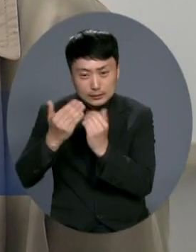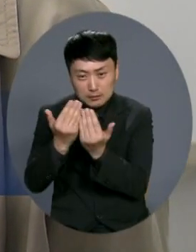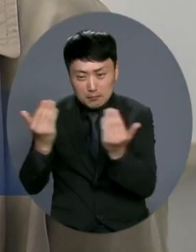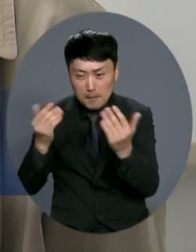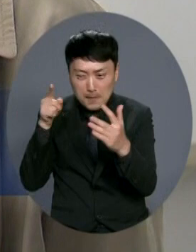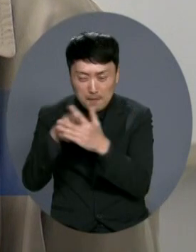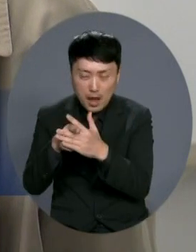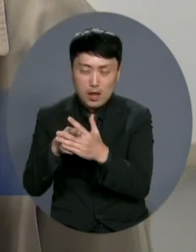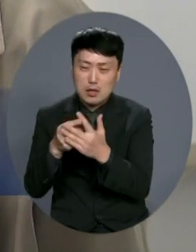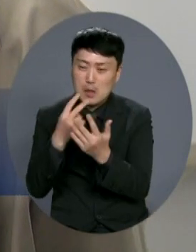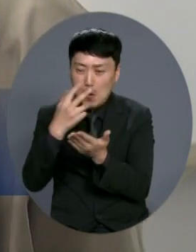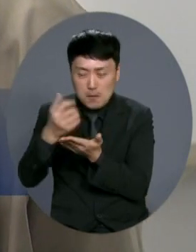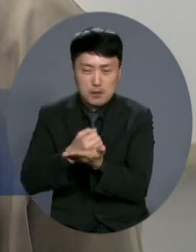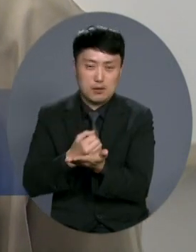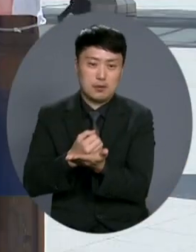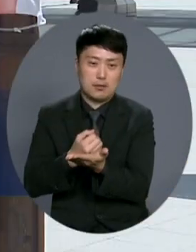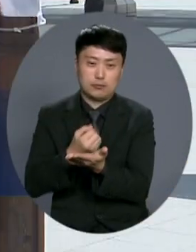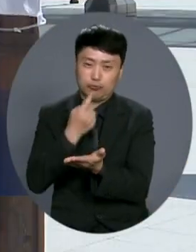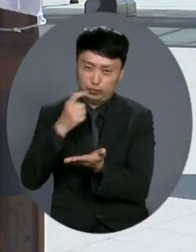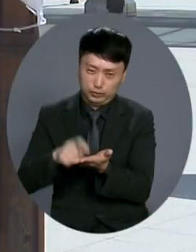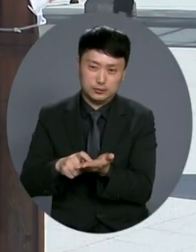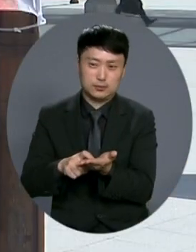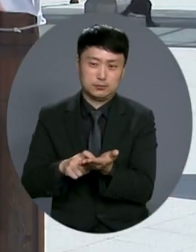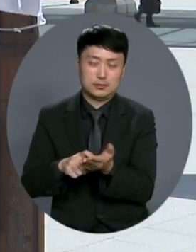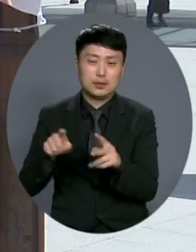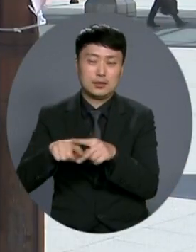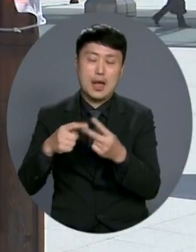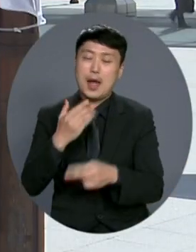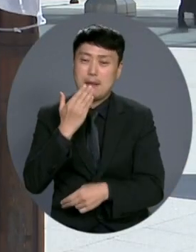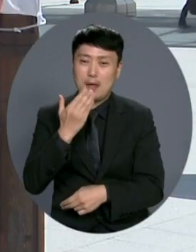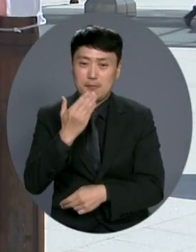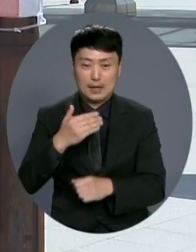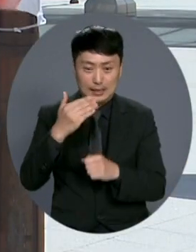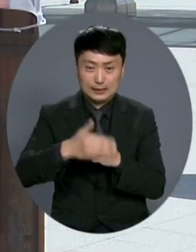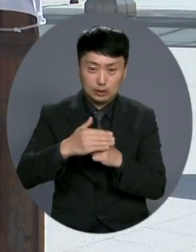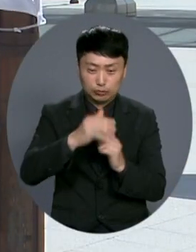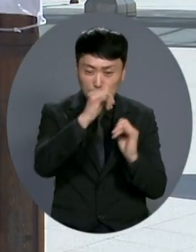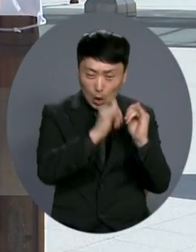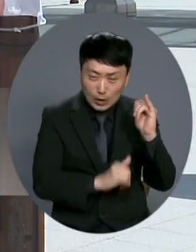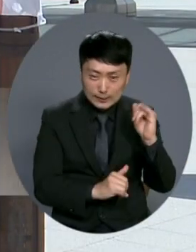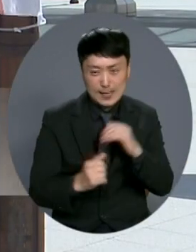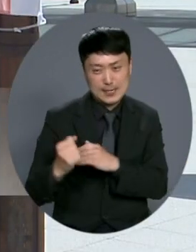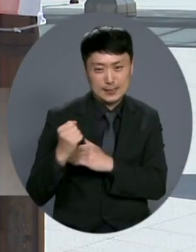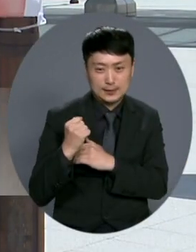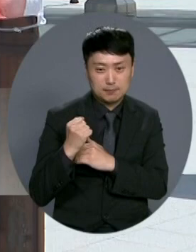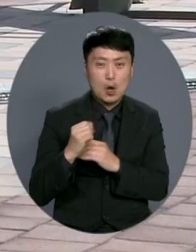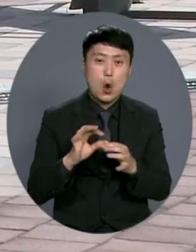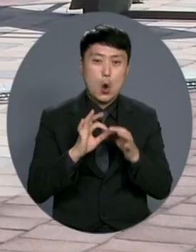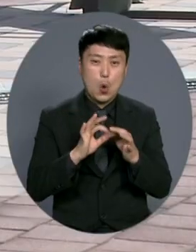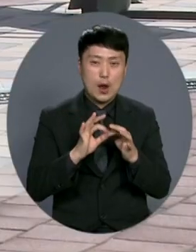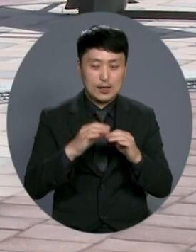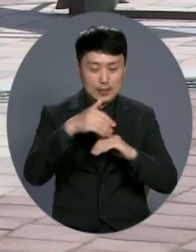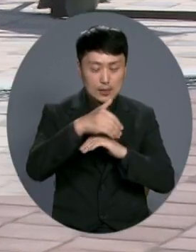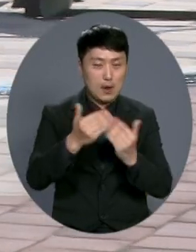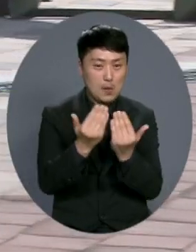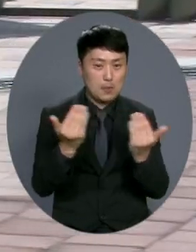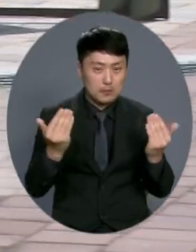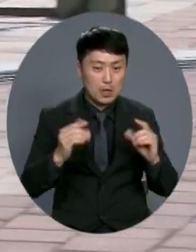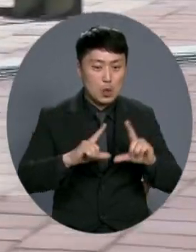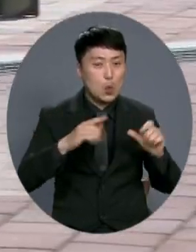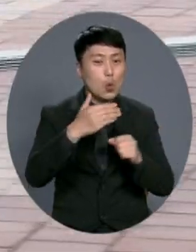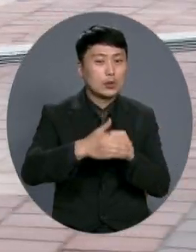많아서 되게 이해하기 쉬웠던 것 같아요. 사진도시 대구의 역사와 저력을 보여주는 기획 전시를